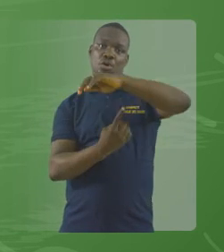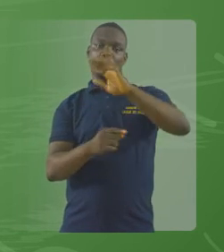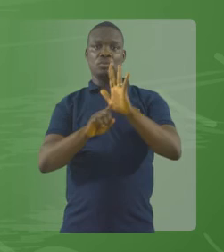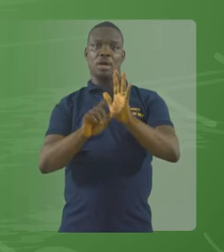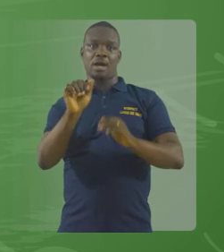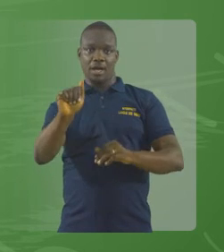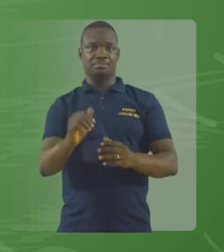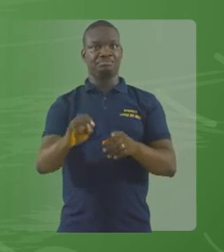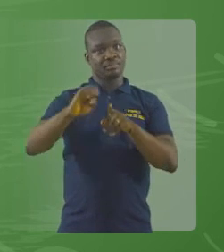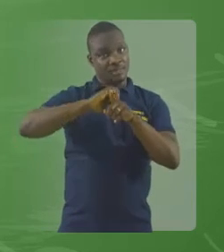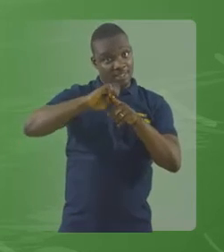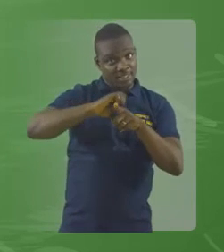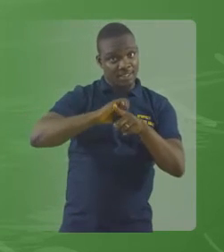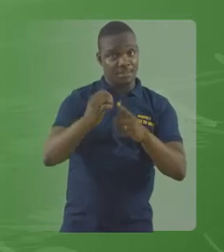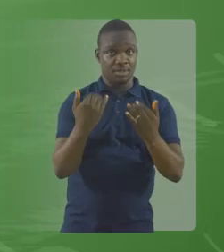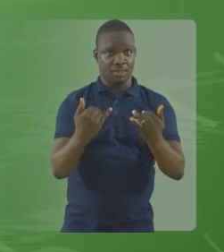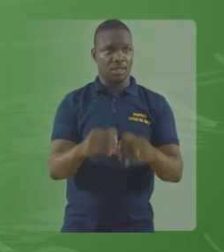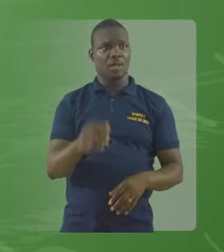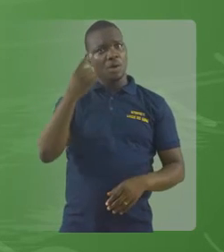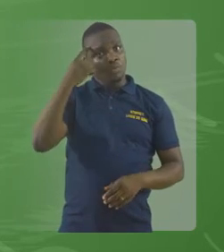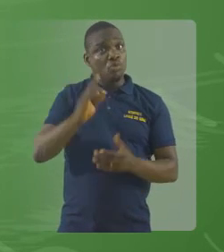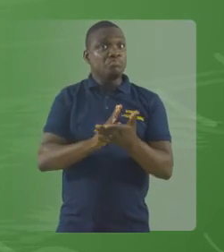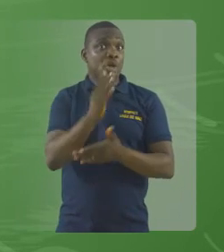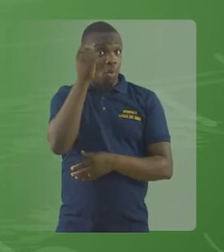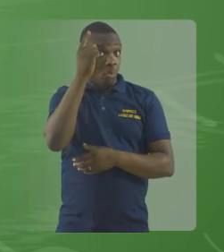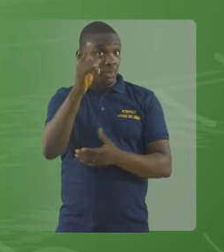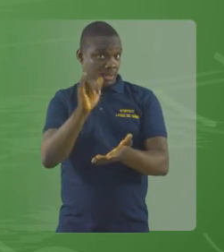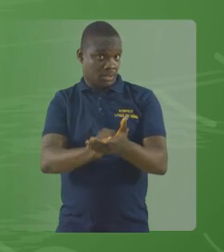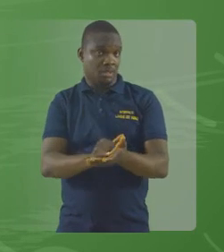Exercice pour fixer ces différentes notions.